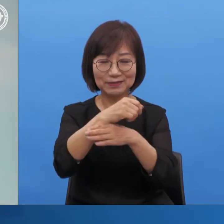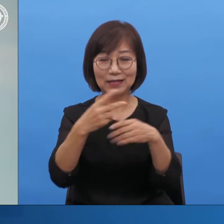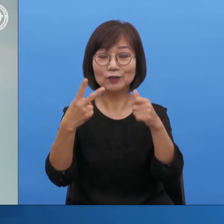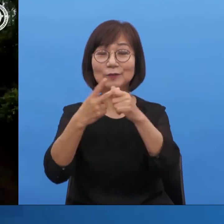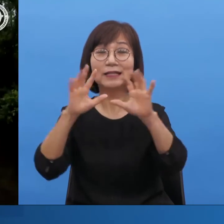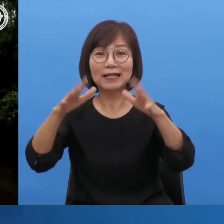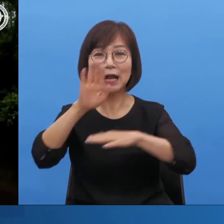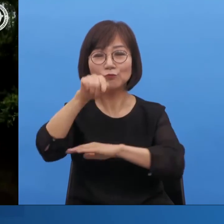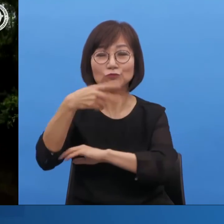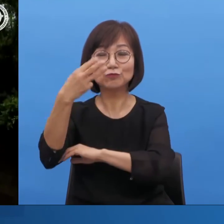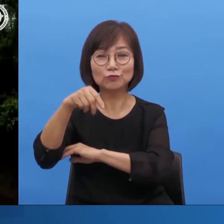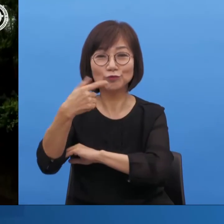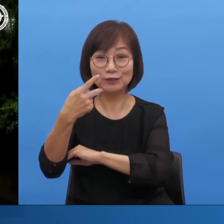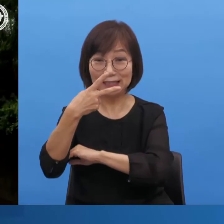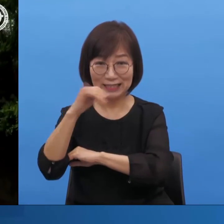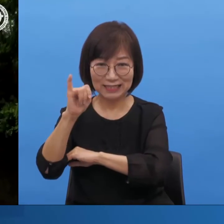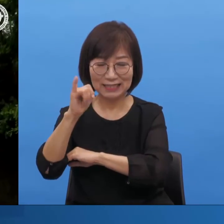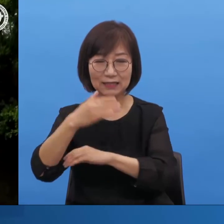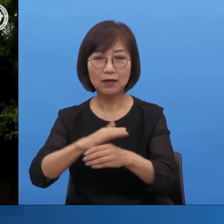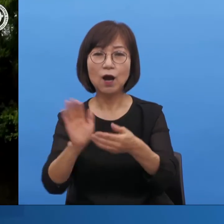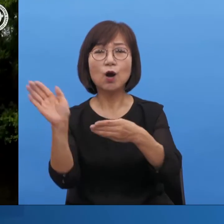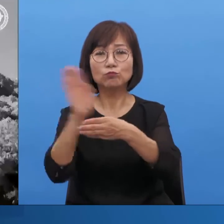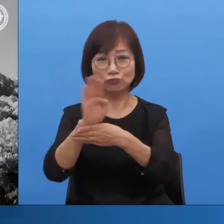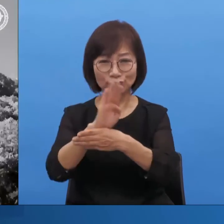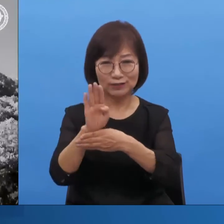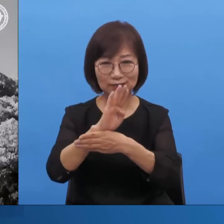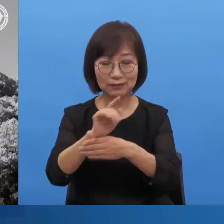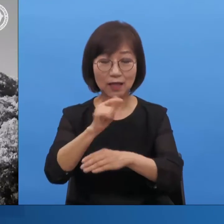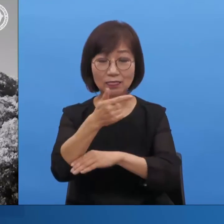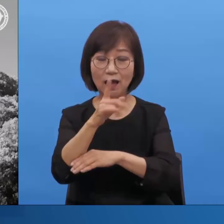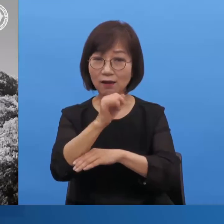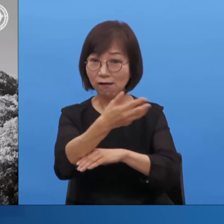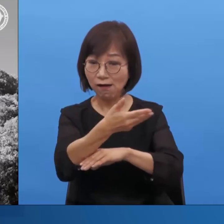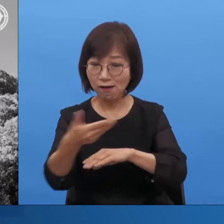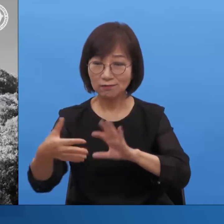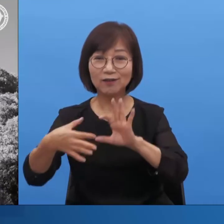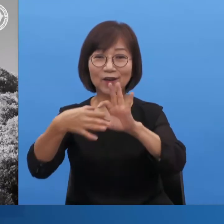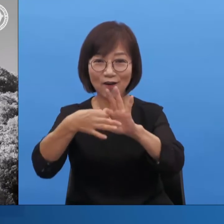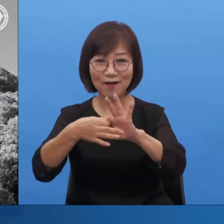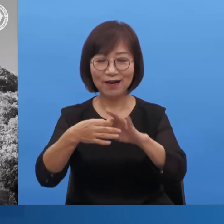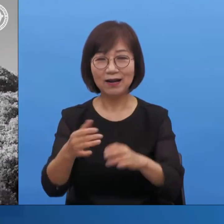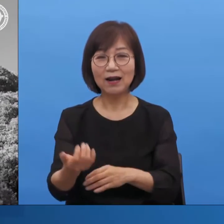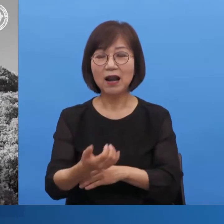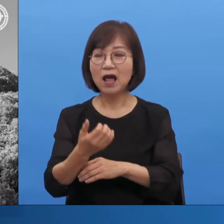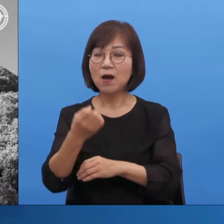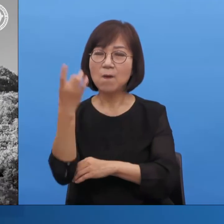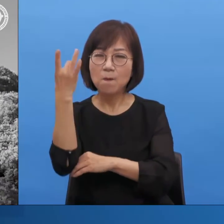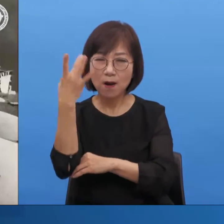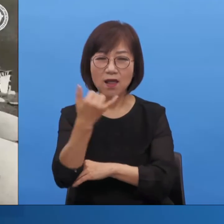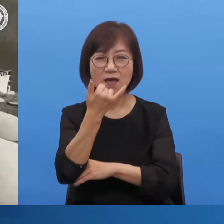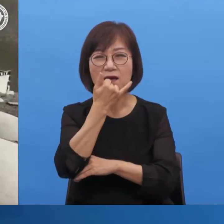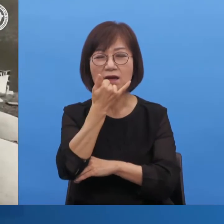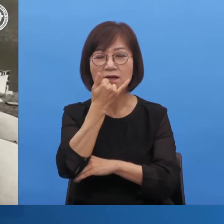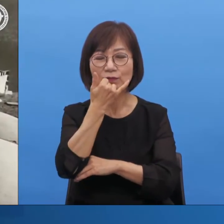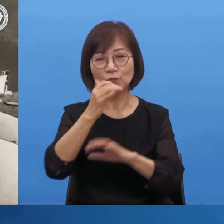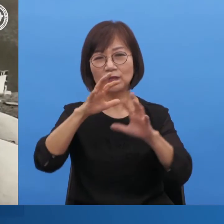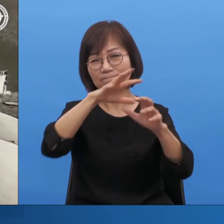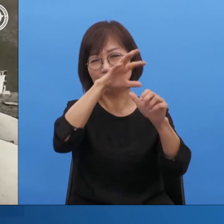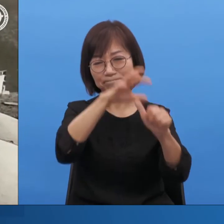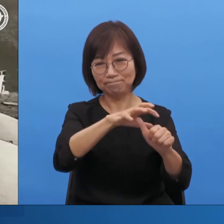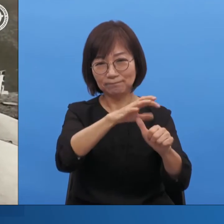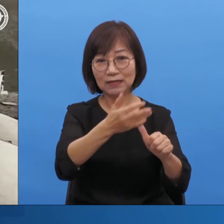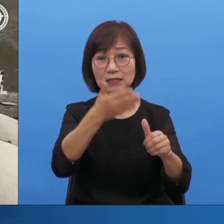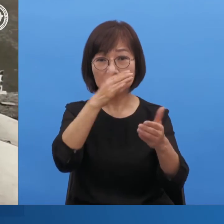부룬디입니다. 나일강의 발원지로도 알려져 있는 부룬디는 본래 르완다와 함께 독일의 동아프리카 식민지 영토였으나 제1차 세계대전